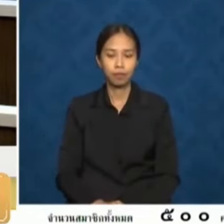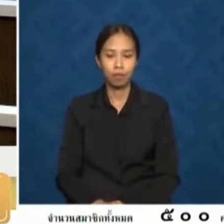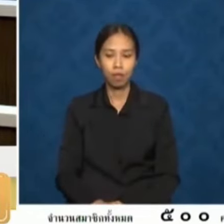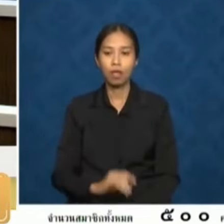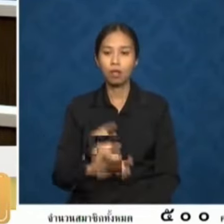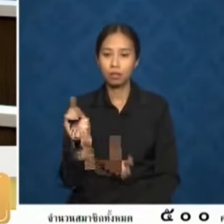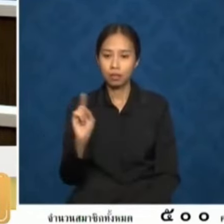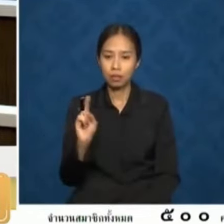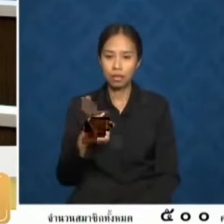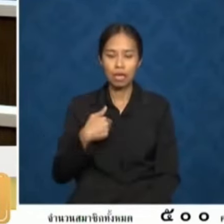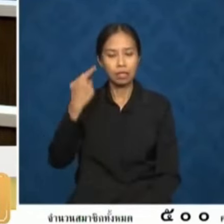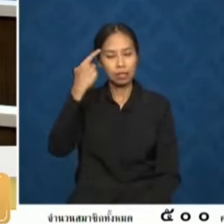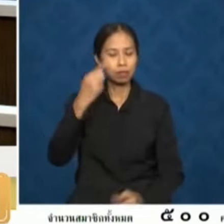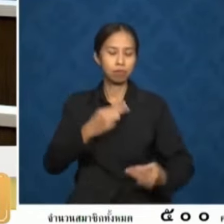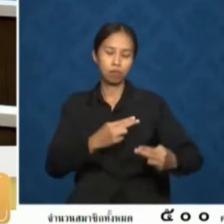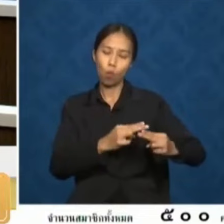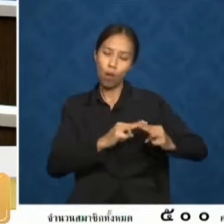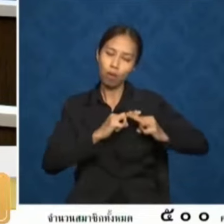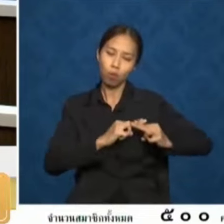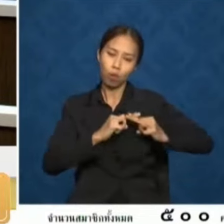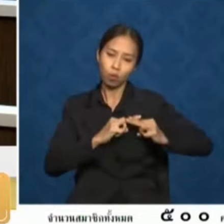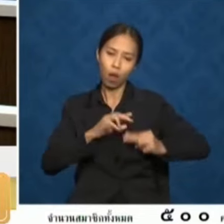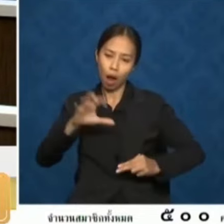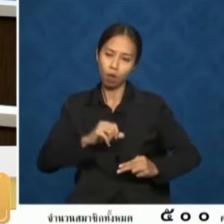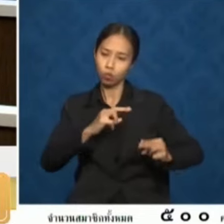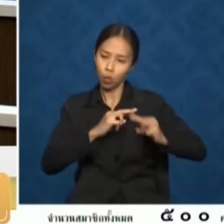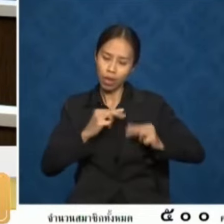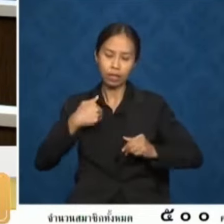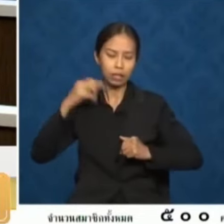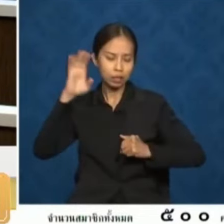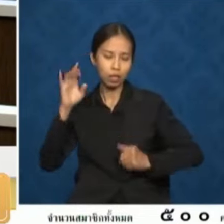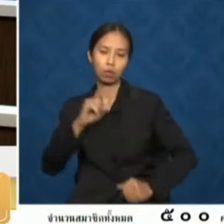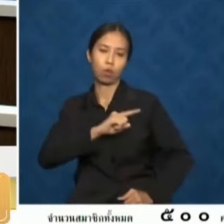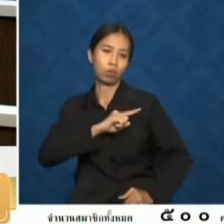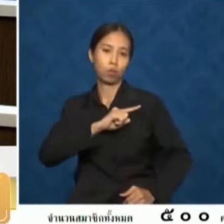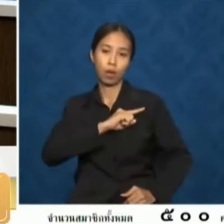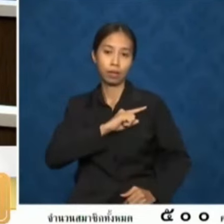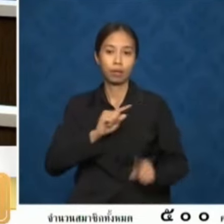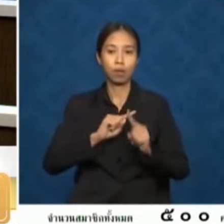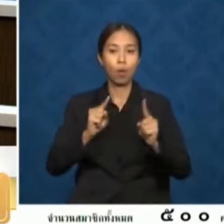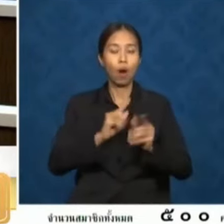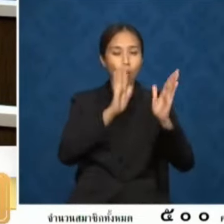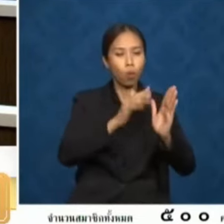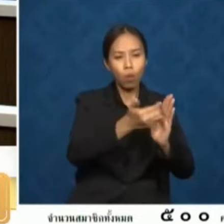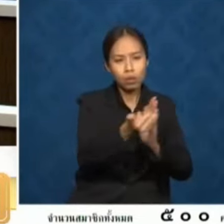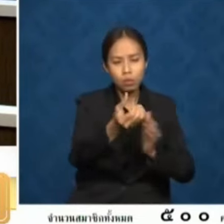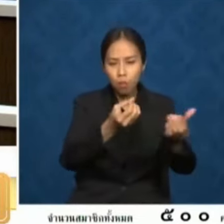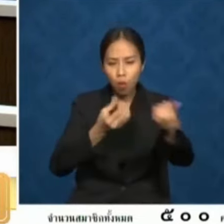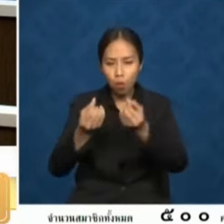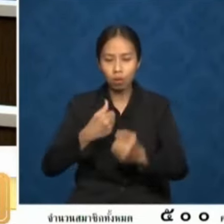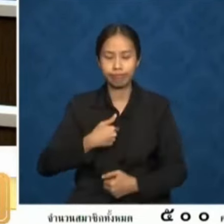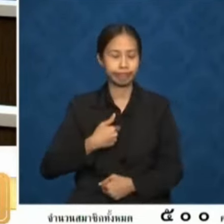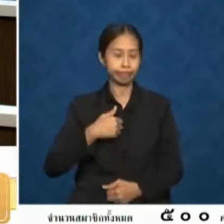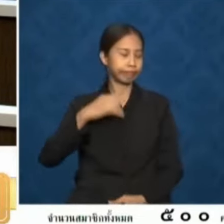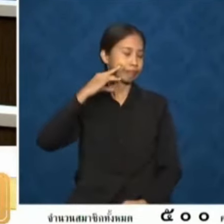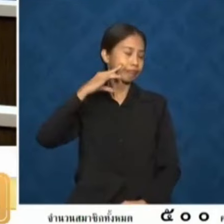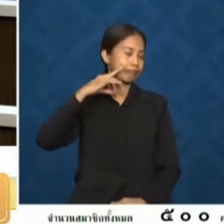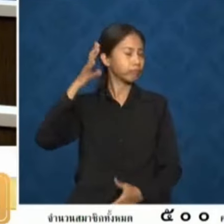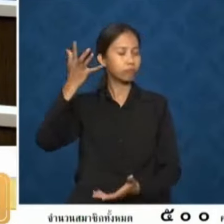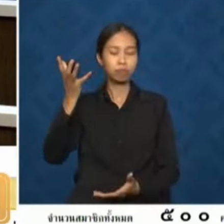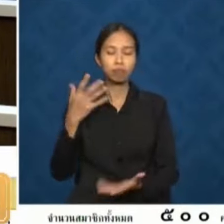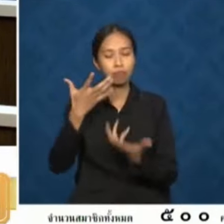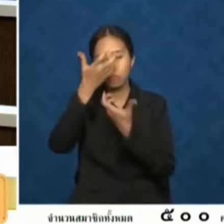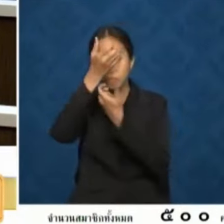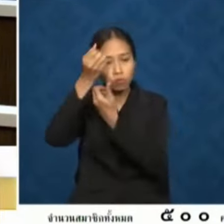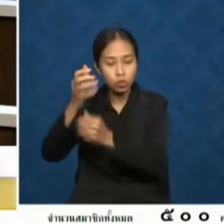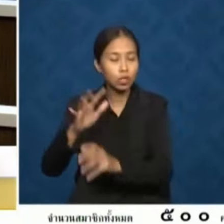เห็นแก่อัตตาของตนเองมีความเชื่อของตนเองโดยไม่ฟังความเชื่อของคนอื่นเอาใจตนเอง